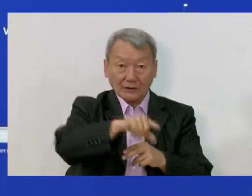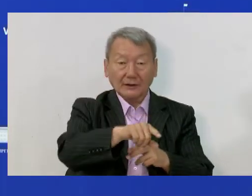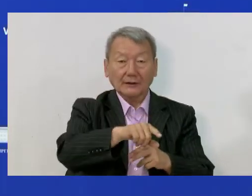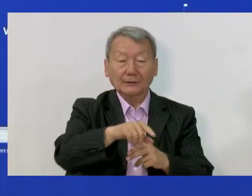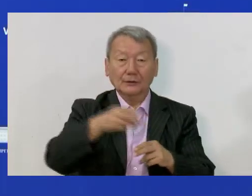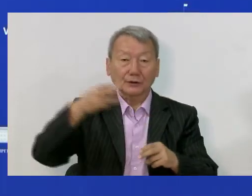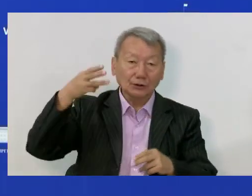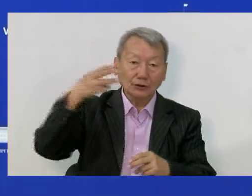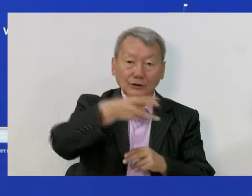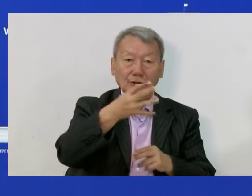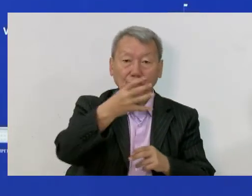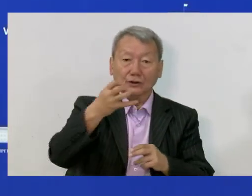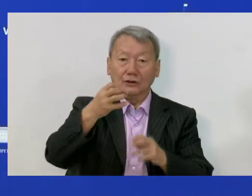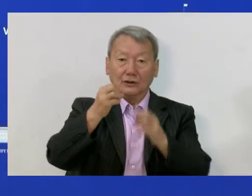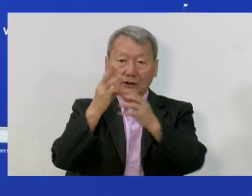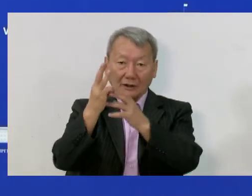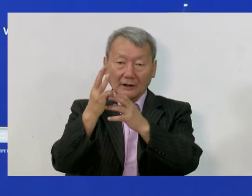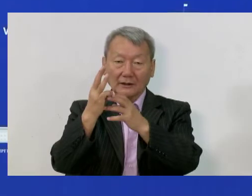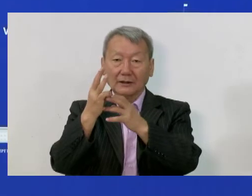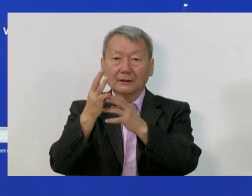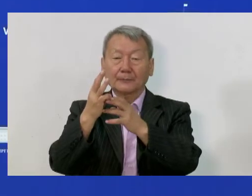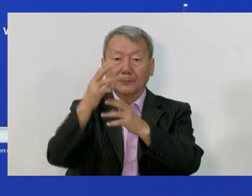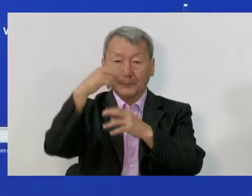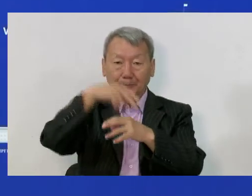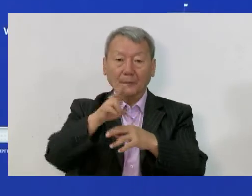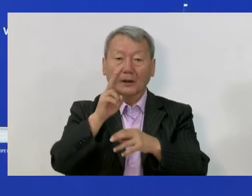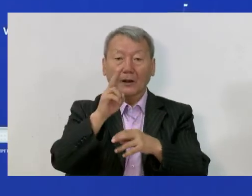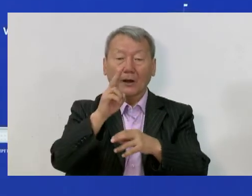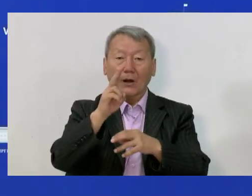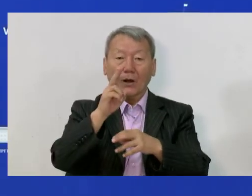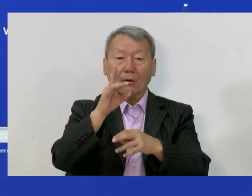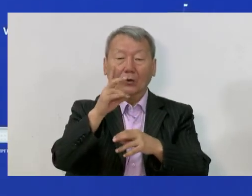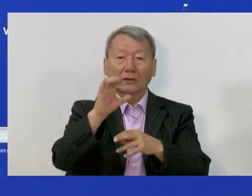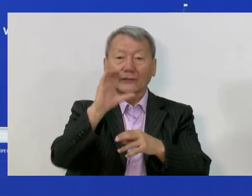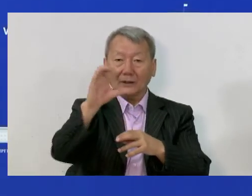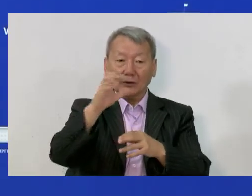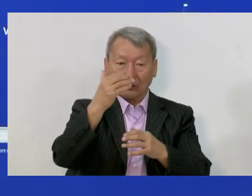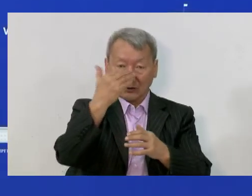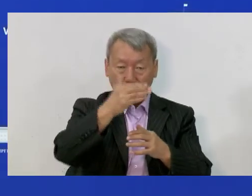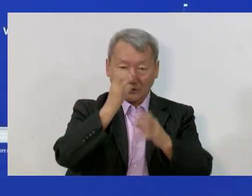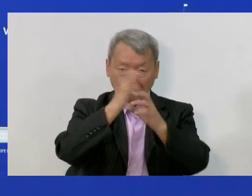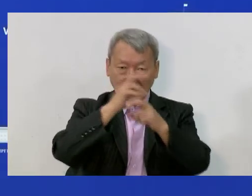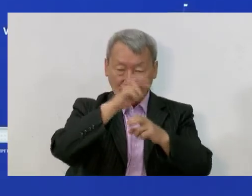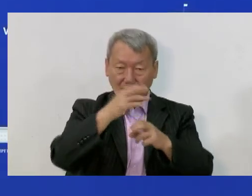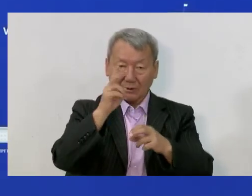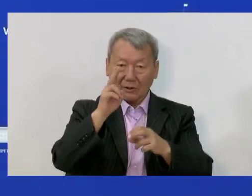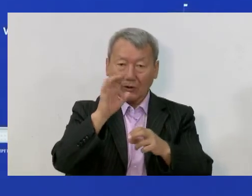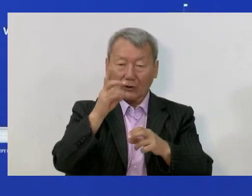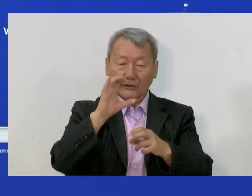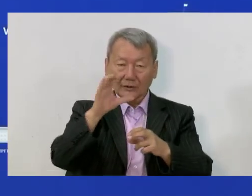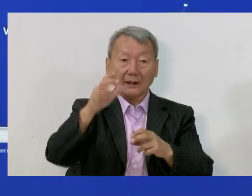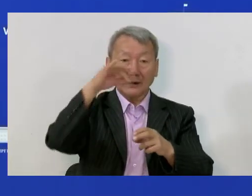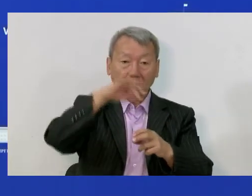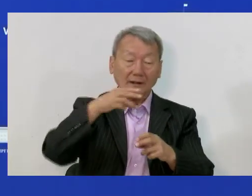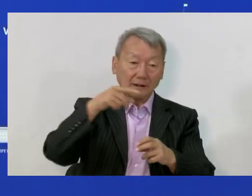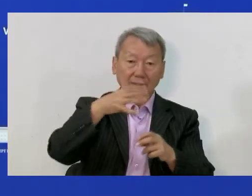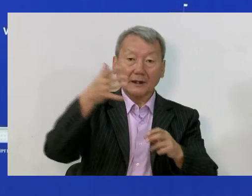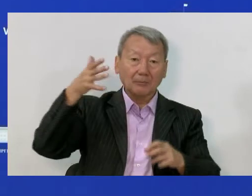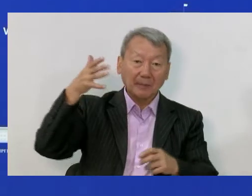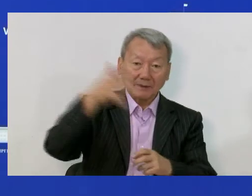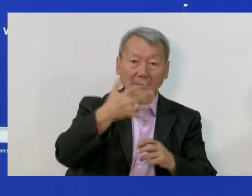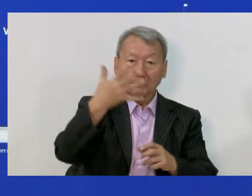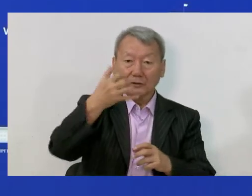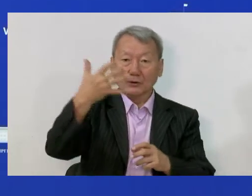3413 пациентов с лабораторно подтвержденным диагнозом COVID-19 и 5